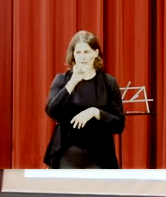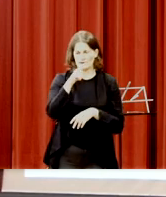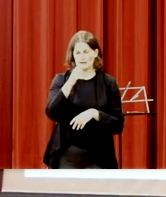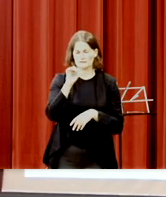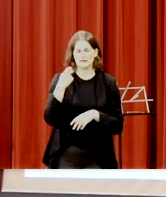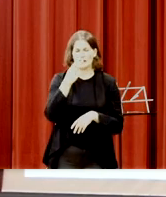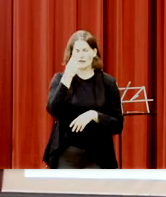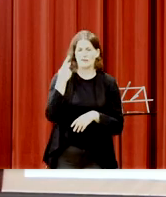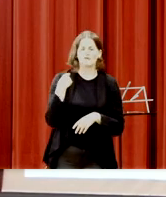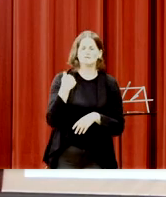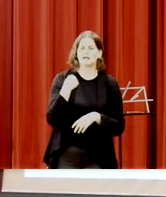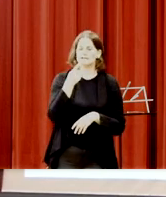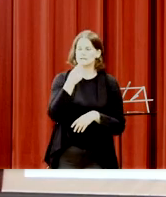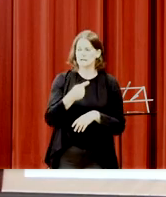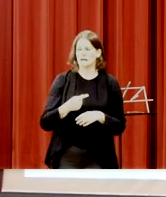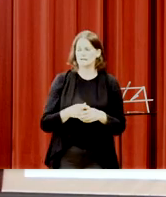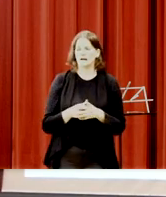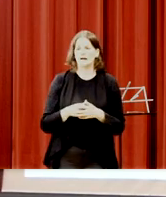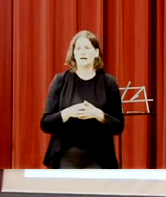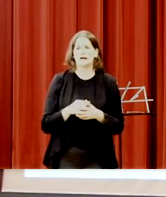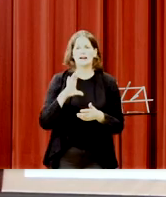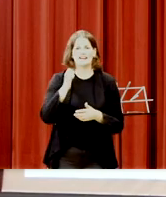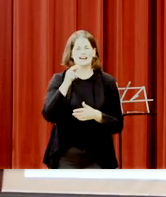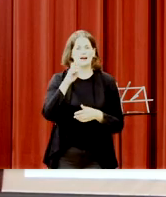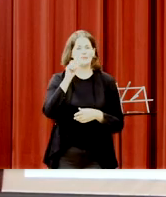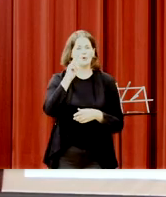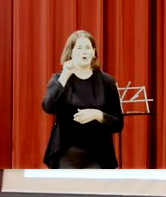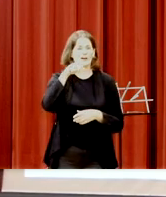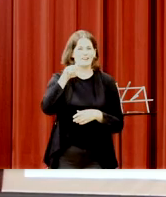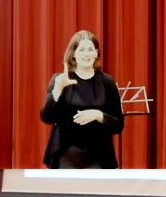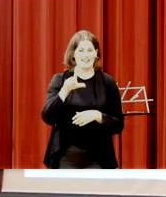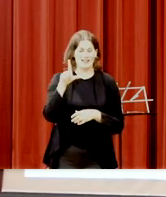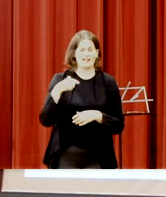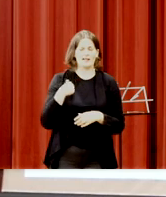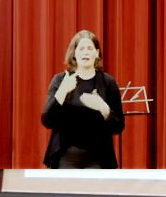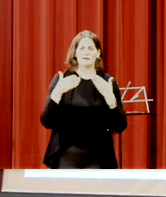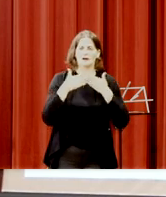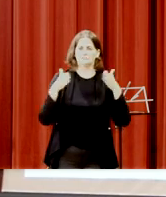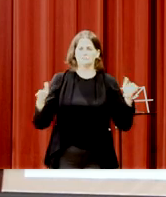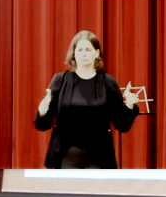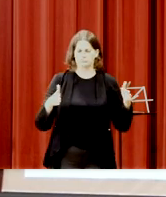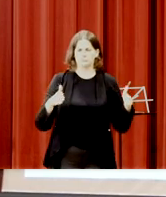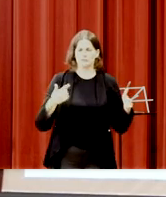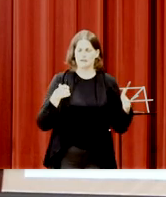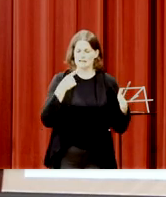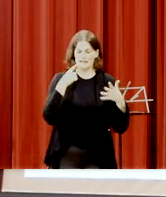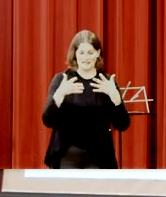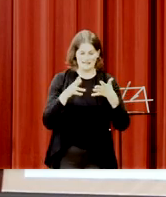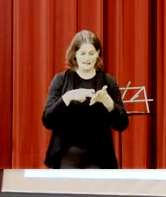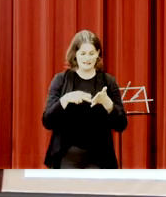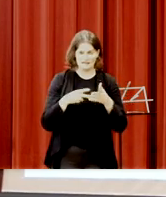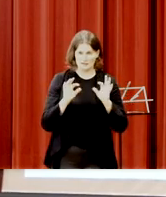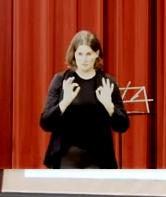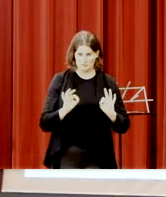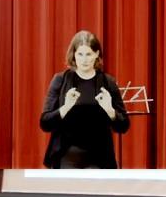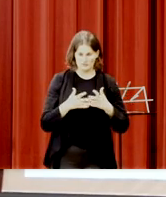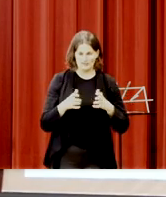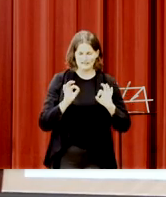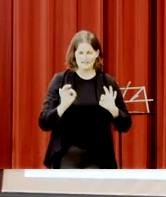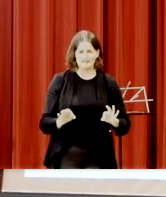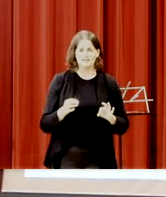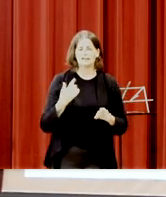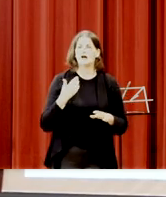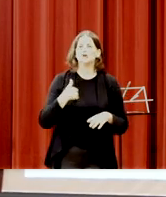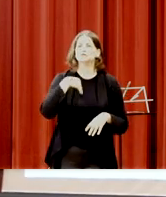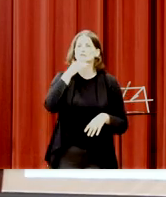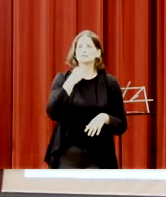textualment, no n'hi ha prou en desitjar i confiar en l'atzar. Es tracta de